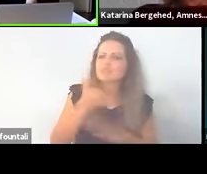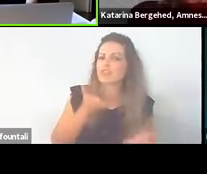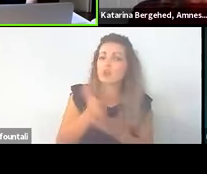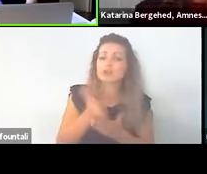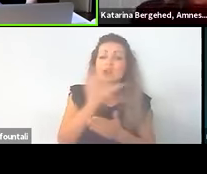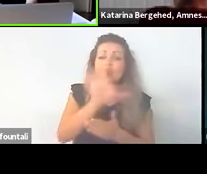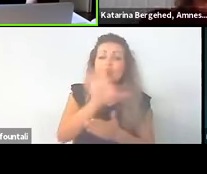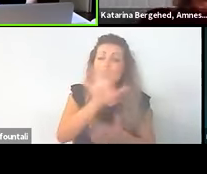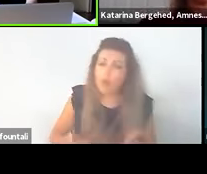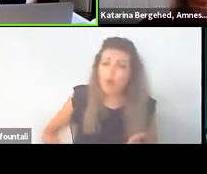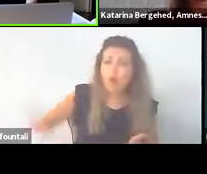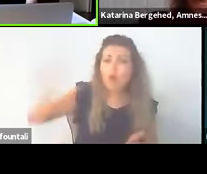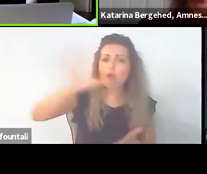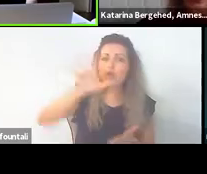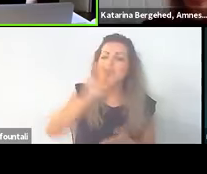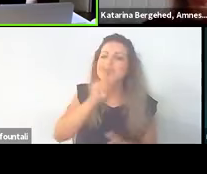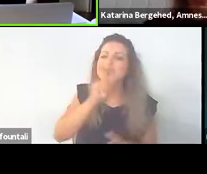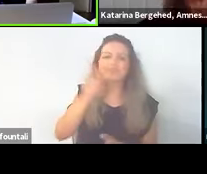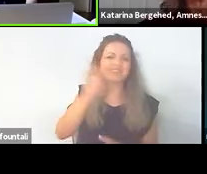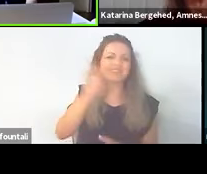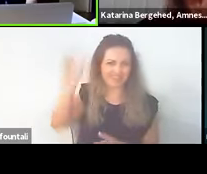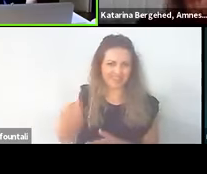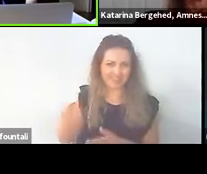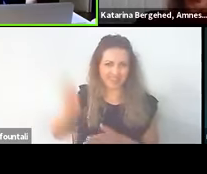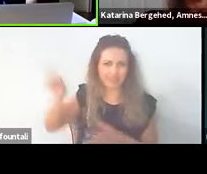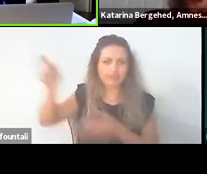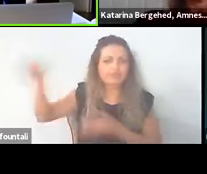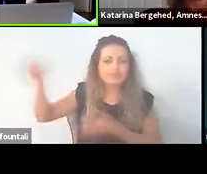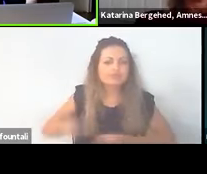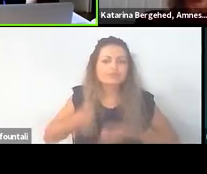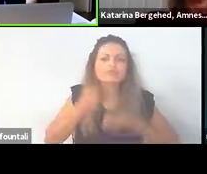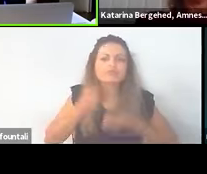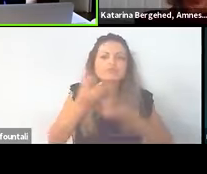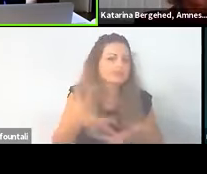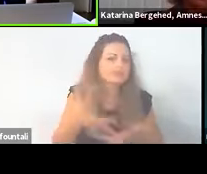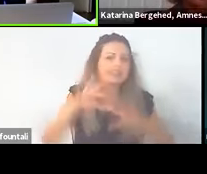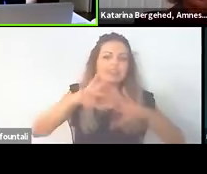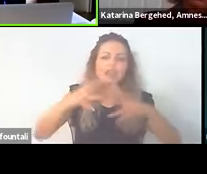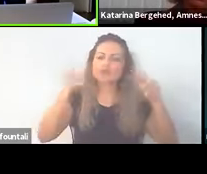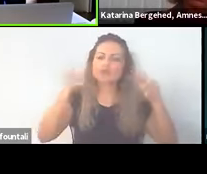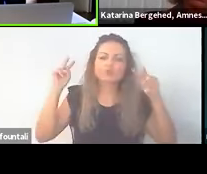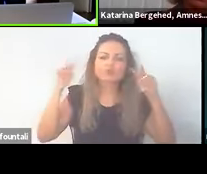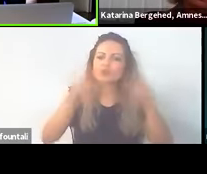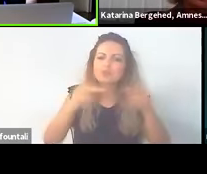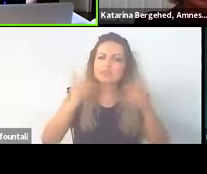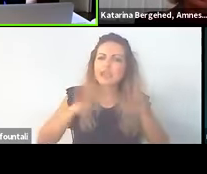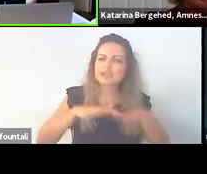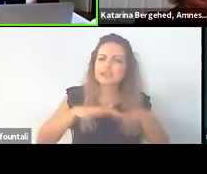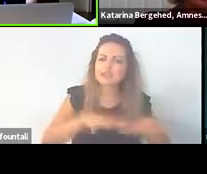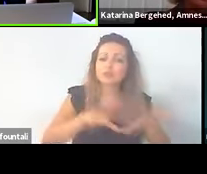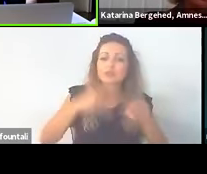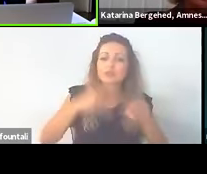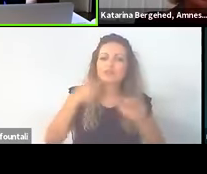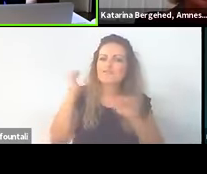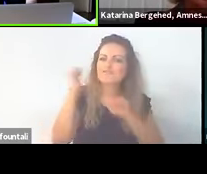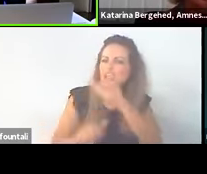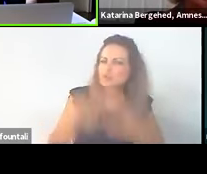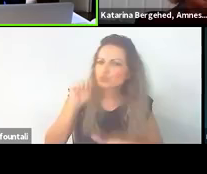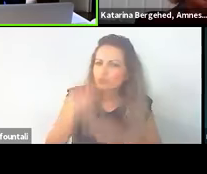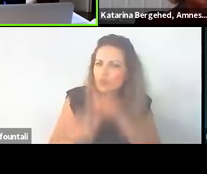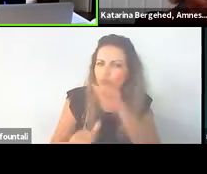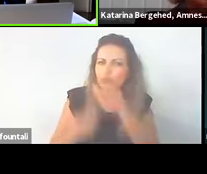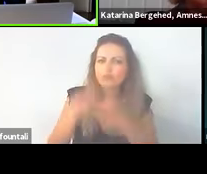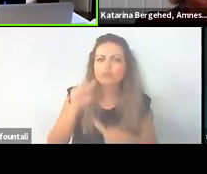σήμερα μαζί μας τη σκοπιά του συνολικού συντονισμού των εκστρατιών για τον βιασμό που πραγματοποίησε κεντρικά η